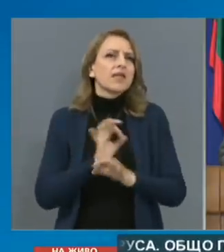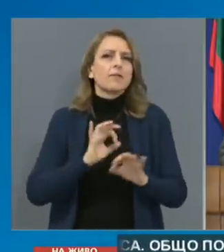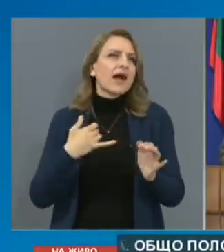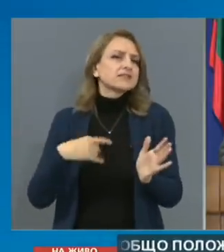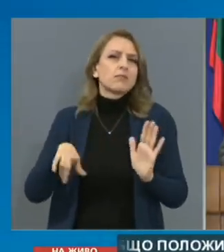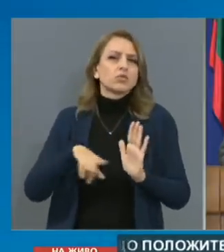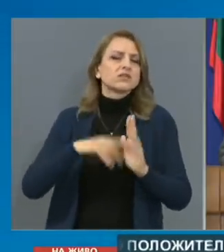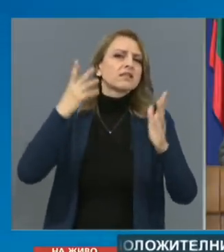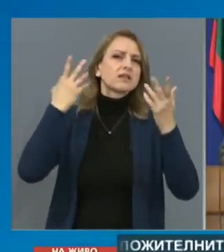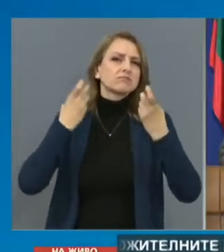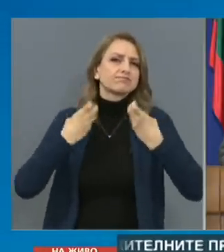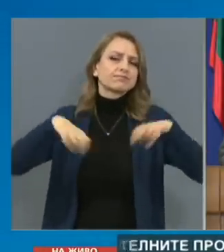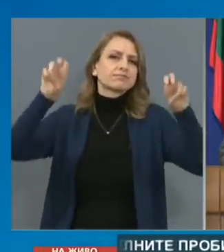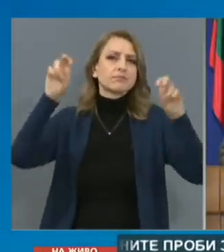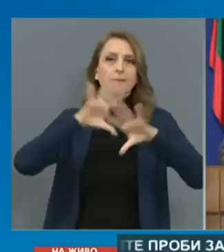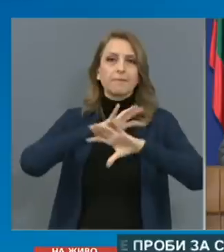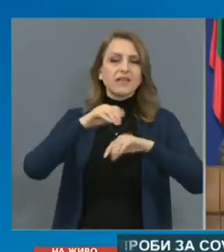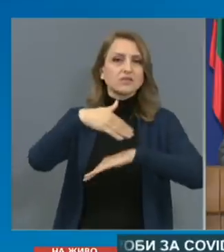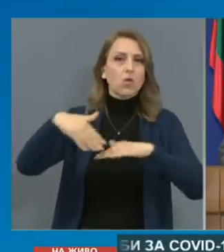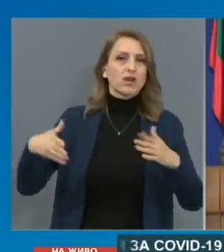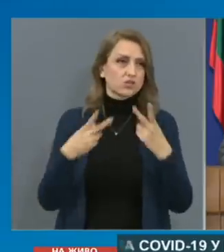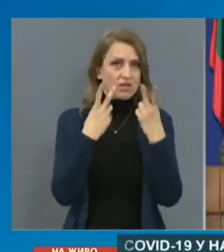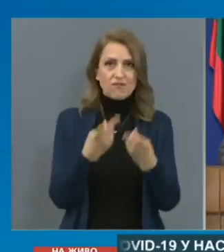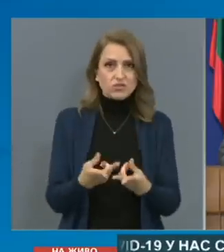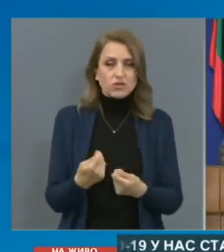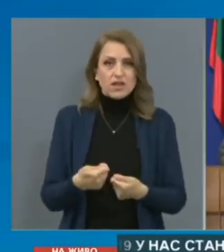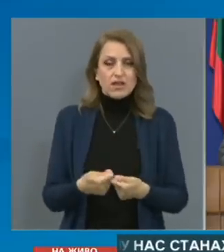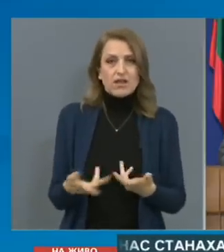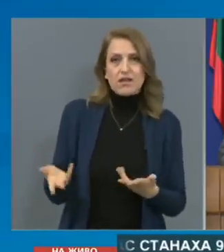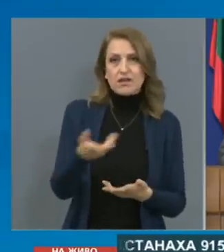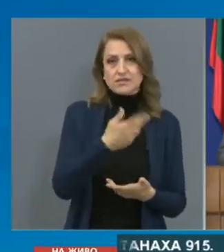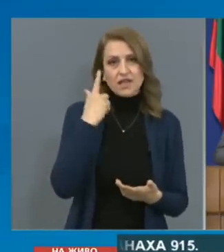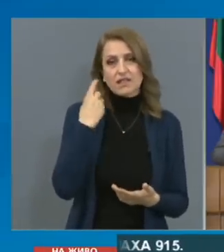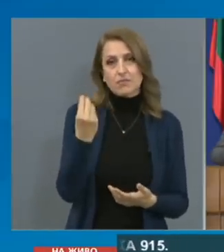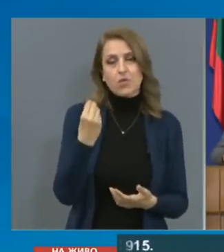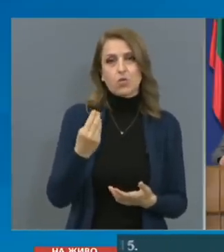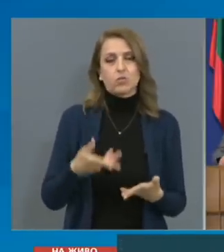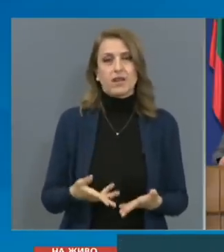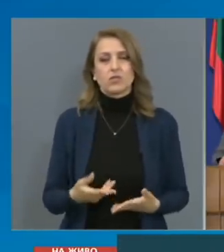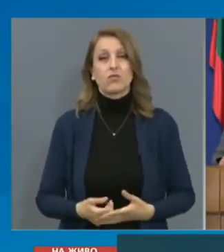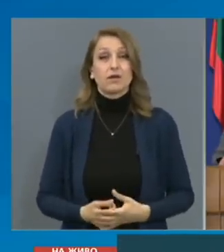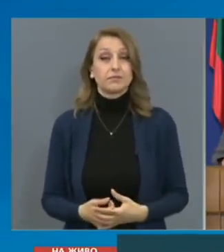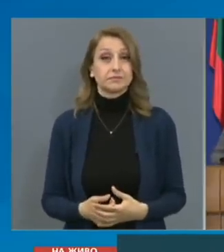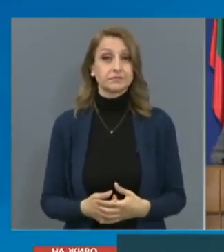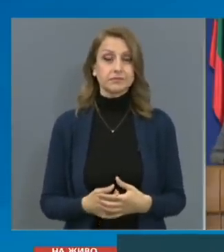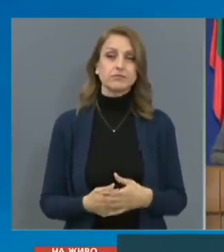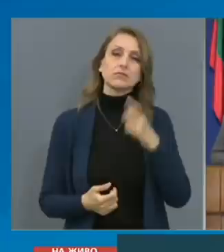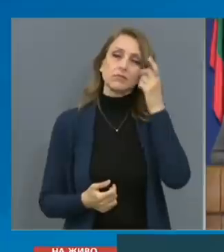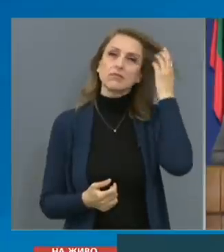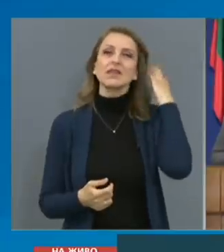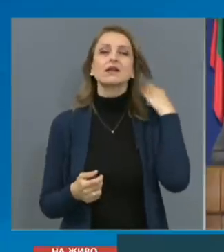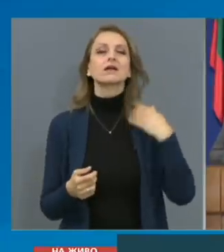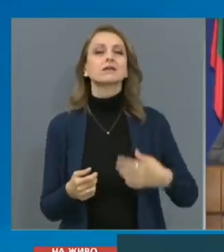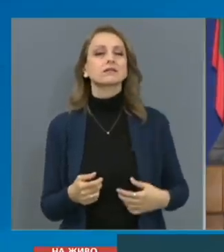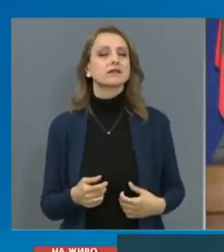ограничения. Знаете го много добре това нещо. Така. Само, извинете, все пак, колко е коефициентът?